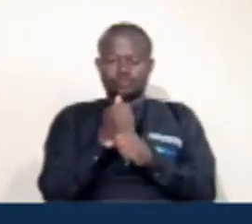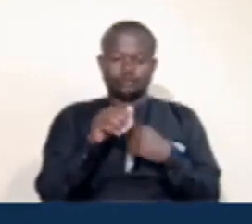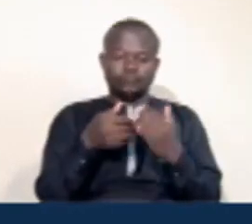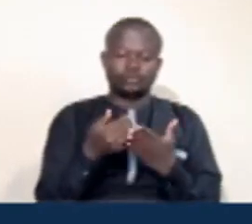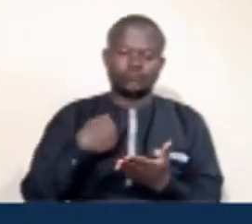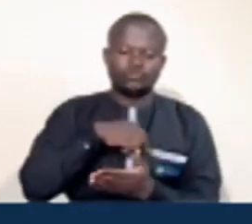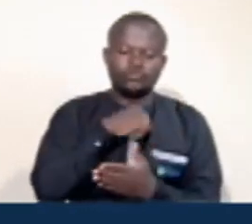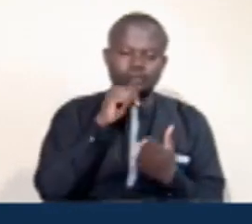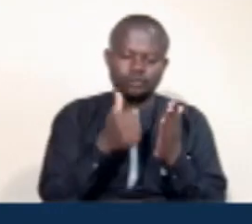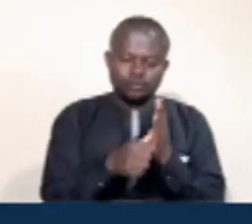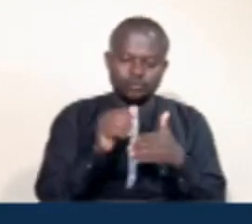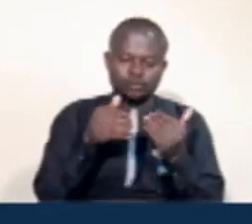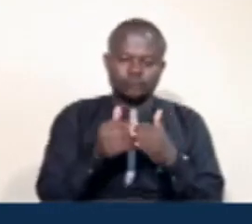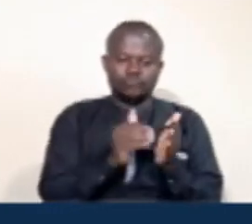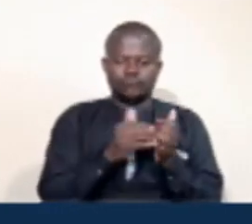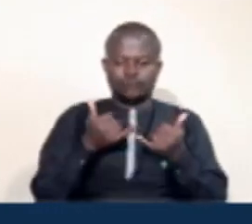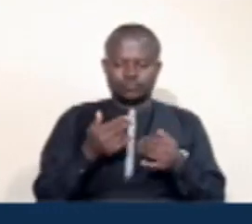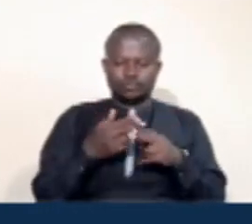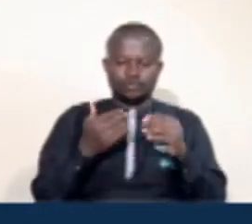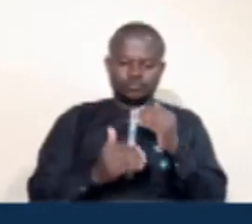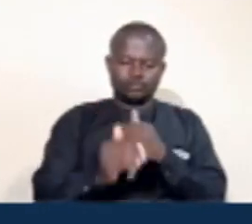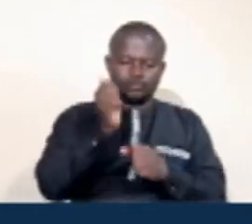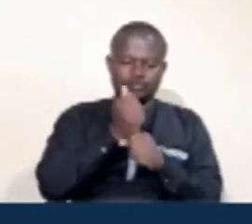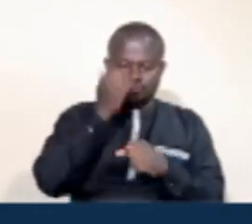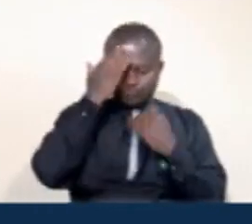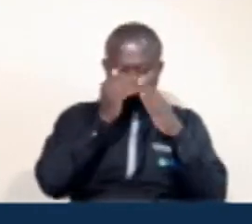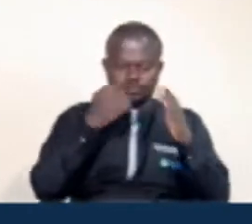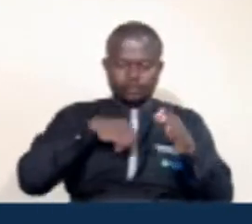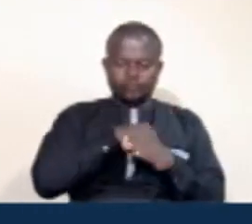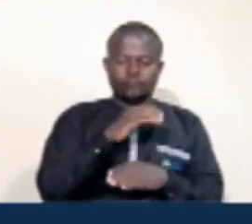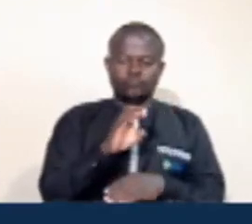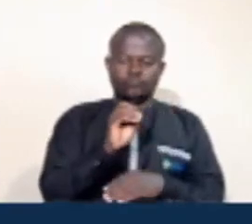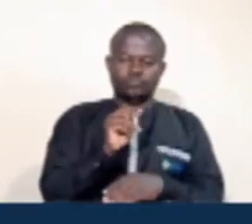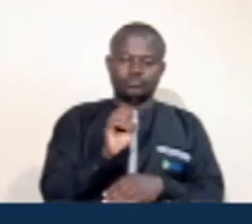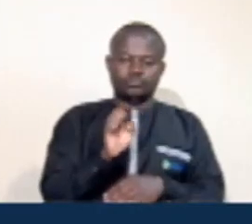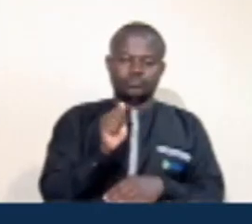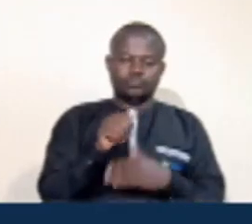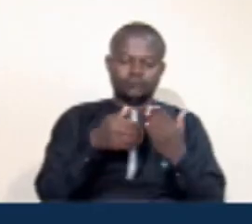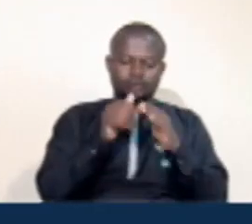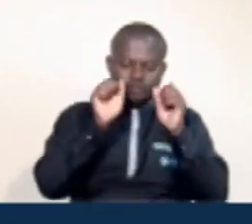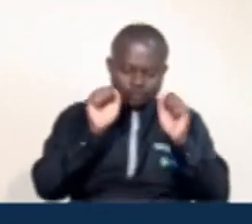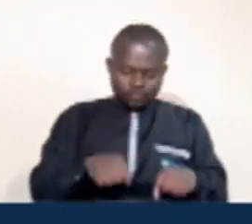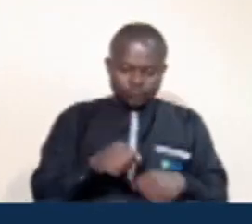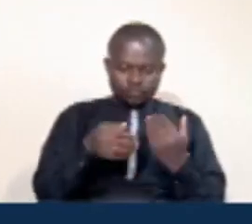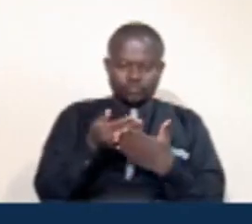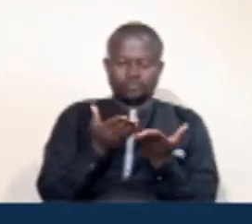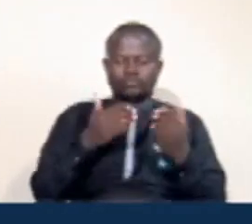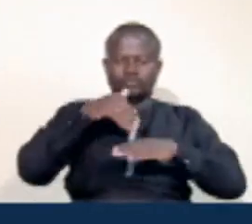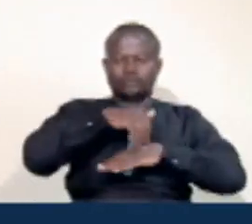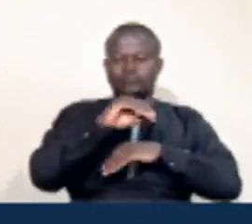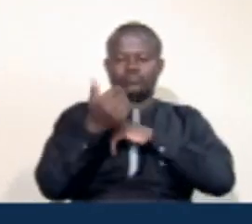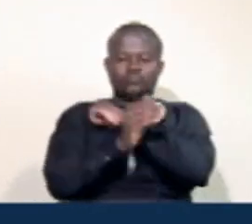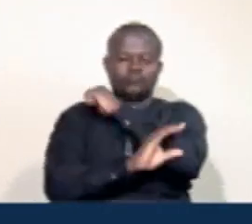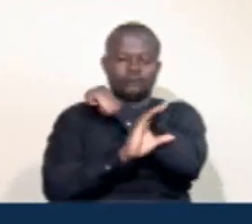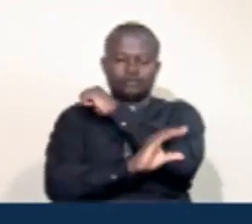bikorwa nta kibazo. Ubwo tugiye gukora kugira ngo iyo cornea ibasha no kuba yoreza hanze